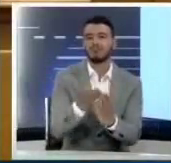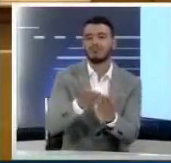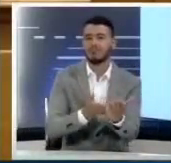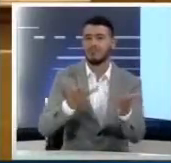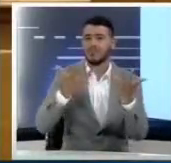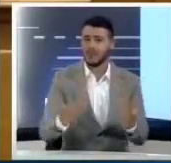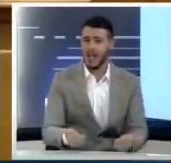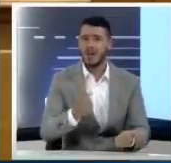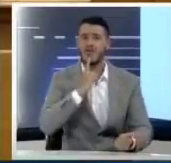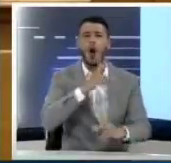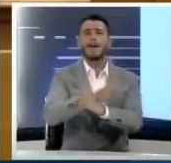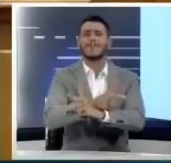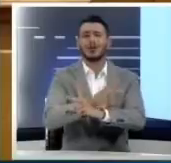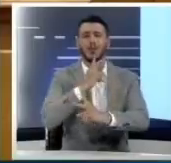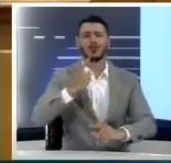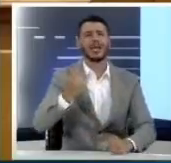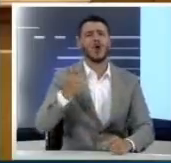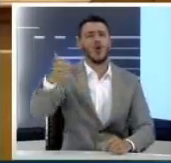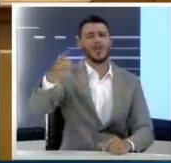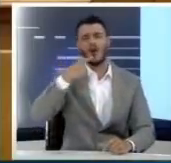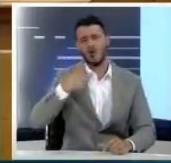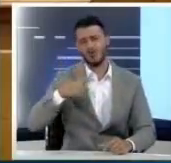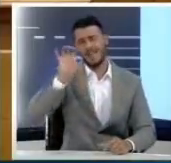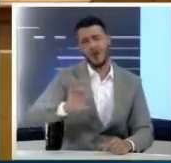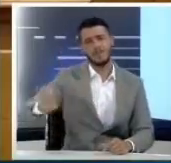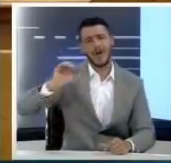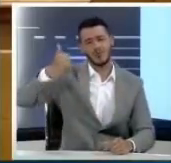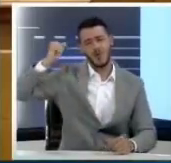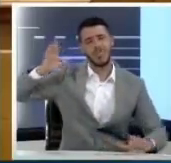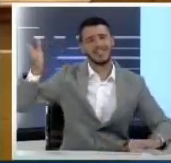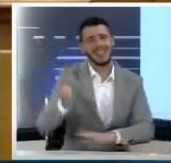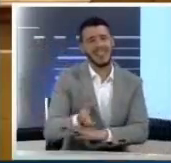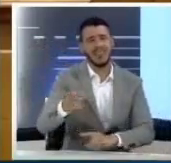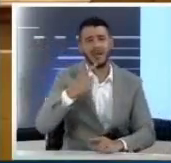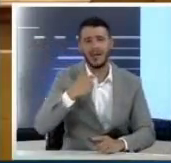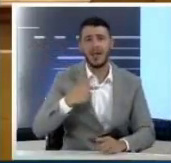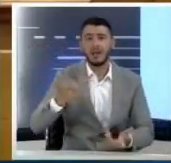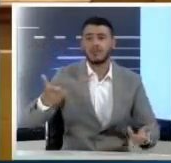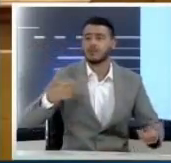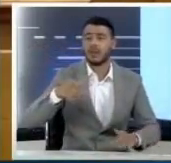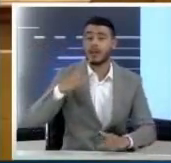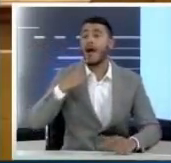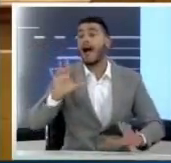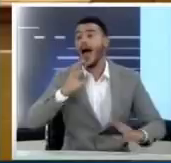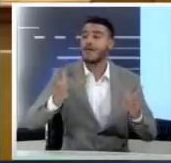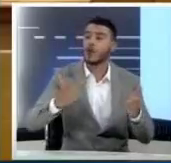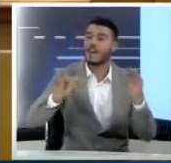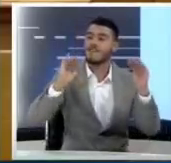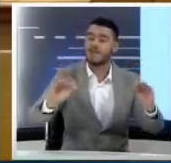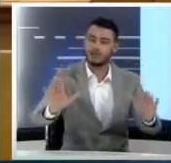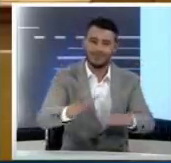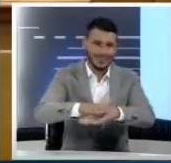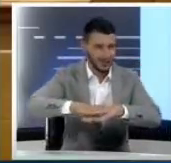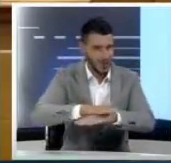κύριο Μοσκοβισή, του τράβηξε το αυτί, ότι αυξάνεται η φτώχεια και η παιδική φτώχεια, ενώ δείχνουν ακριβώς τα αντίθετα τα στοιχεία, είναι με στοιχεία του